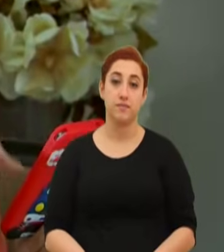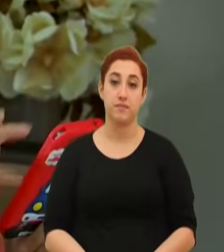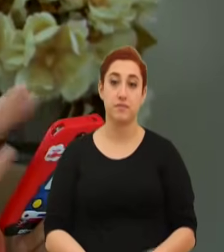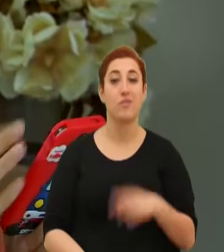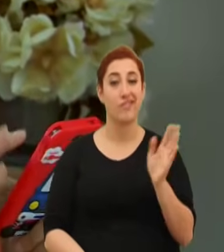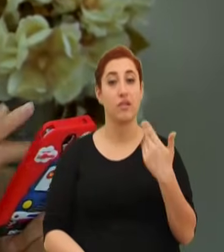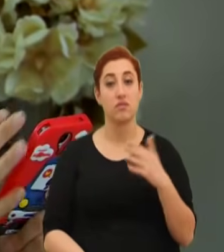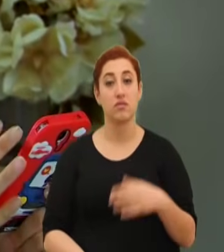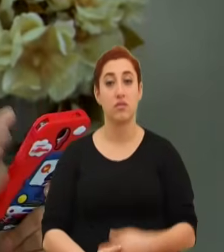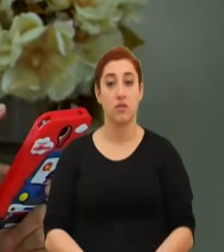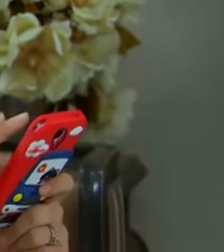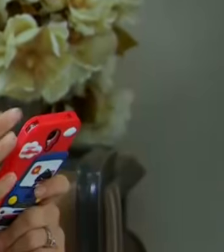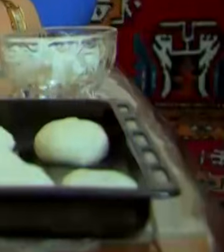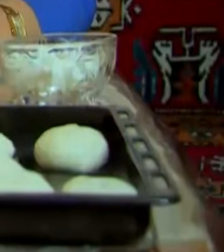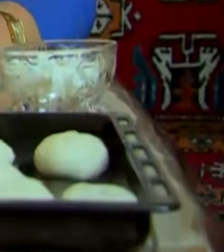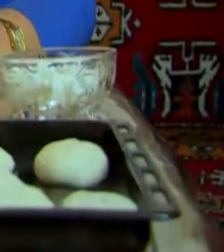Geç.